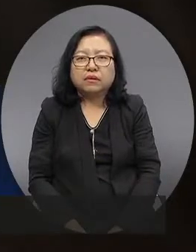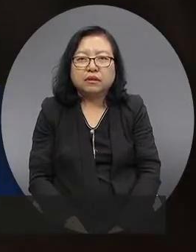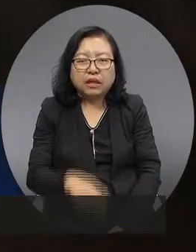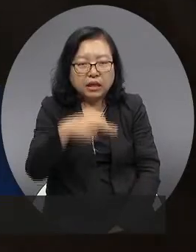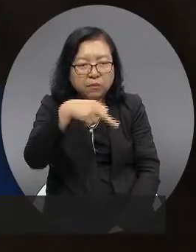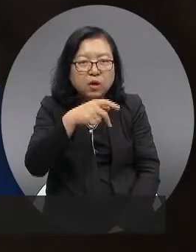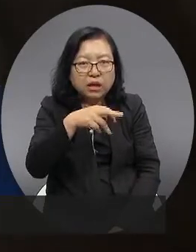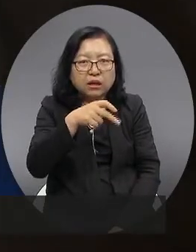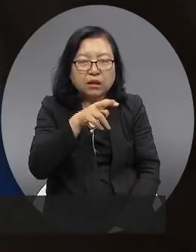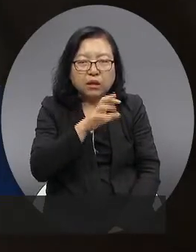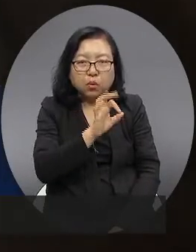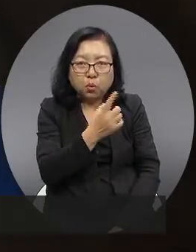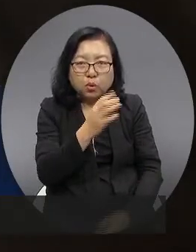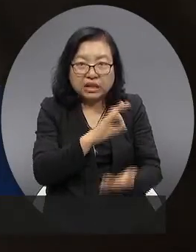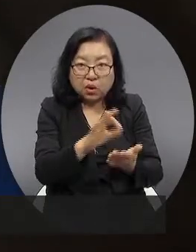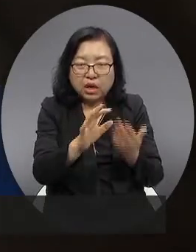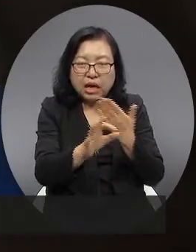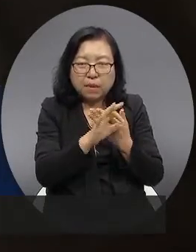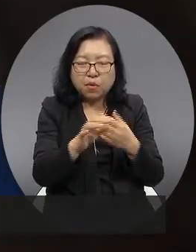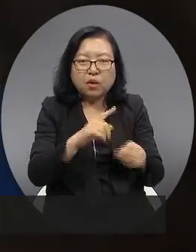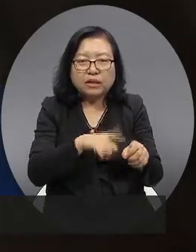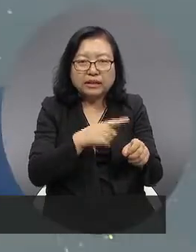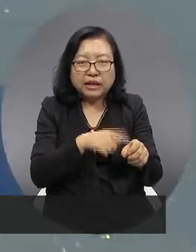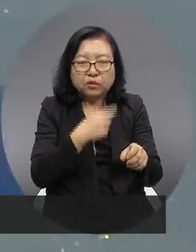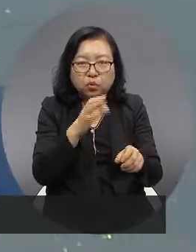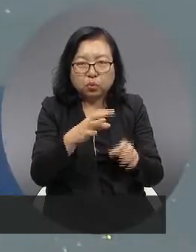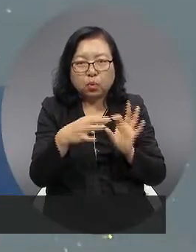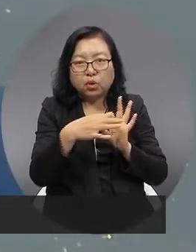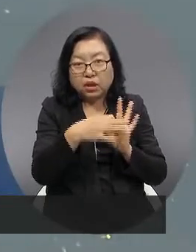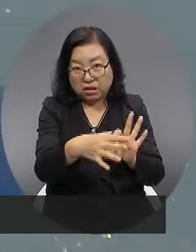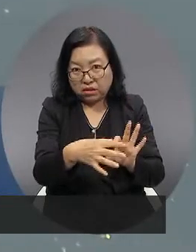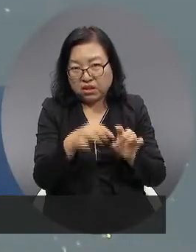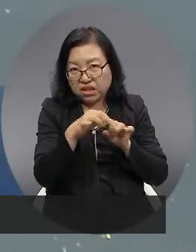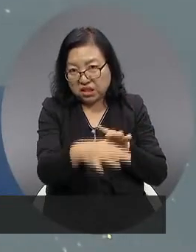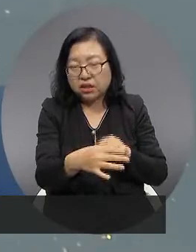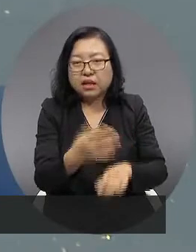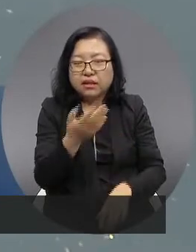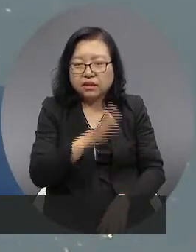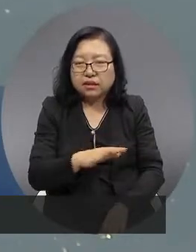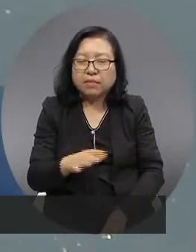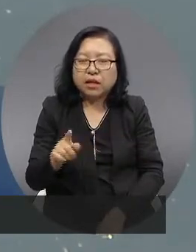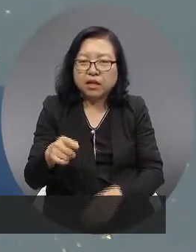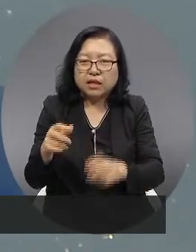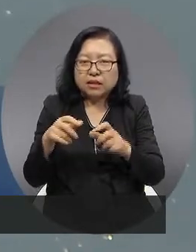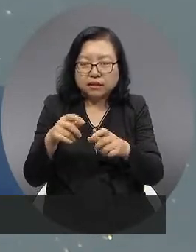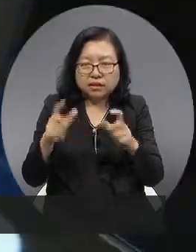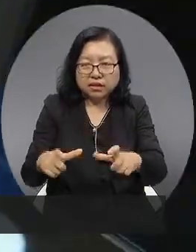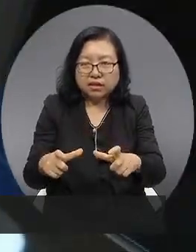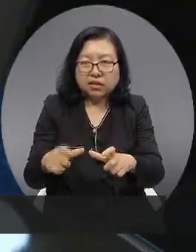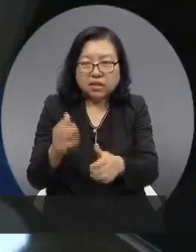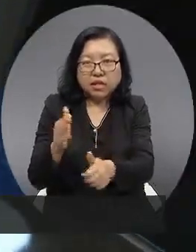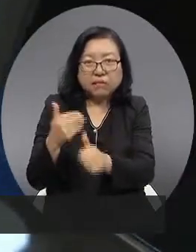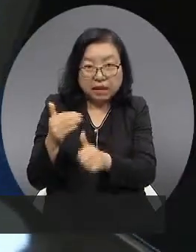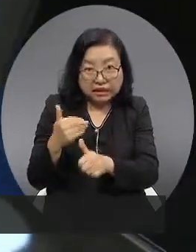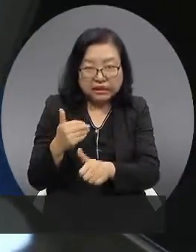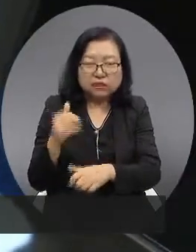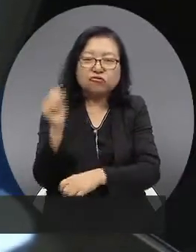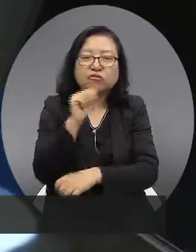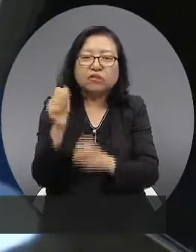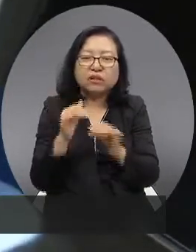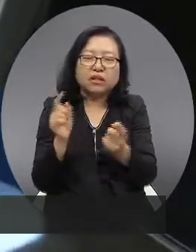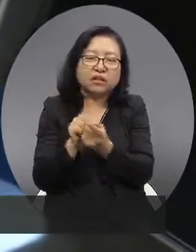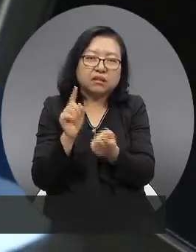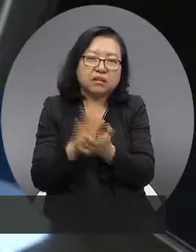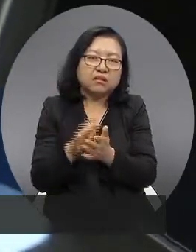카카오는 어플을 사용하면 자동 결제 시스템이 좀 편한 것 같습니다. 브랜드 콜은 직접 기사님한테 결제해야 됩니다. 그런